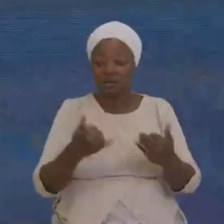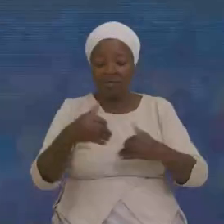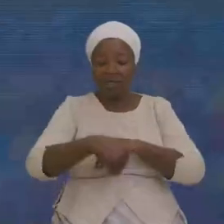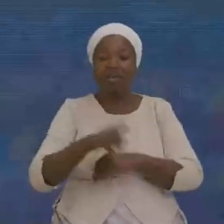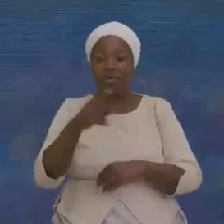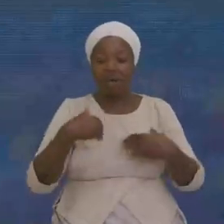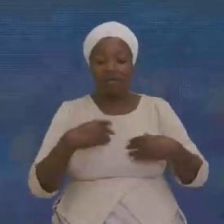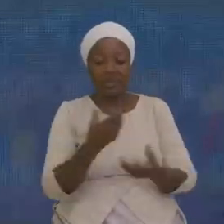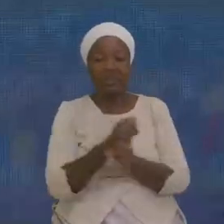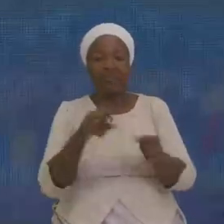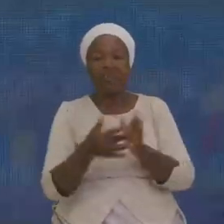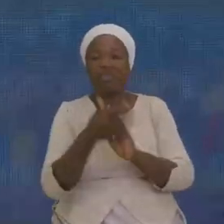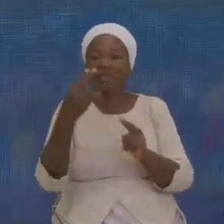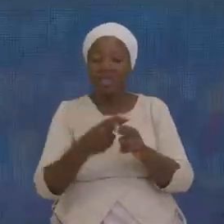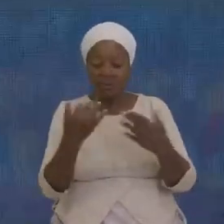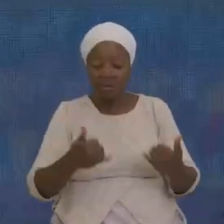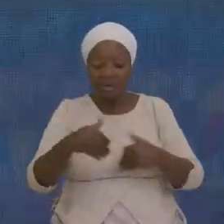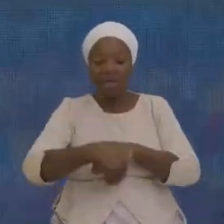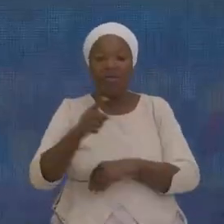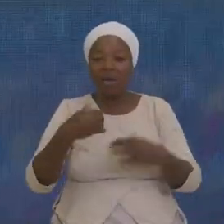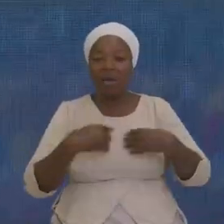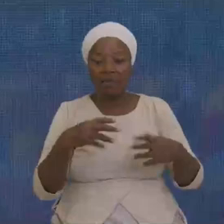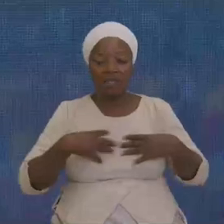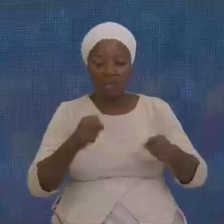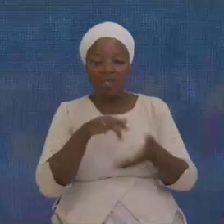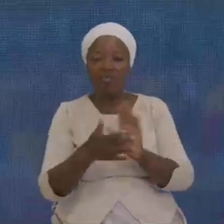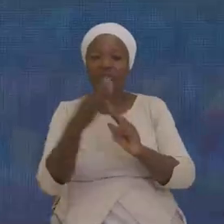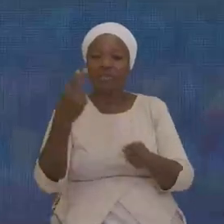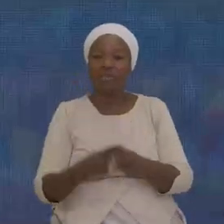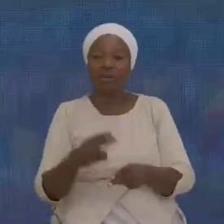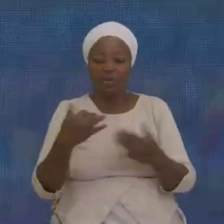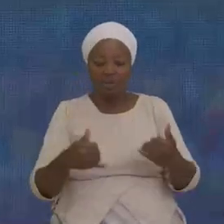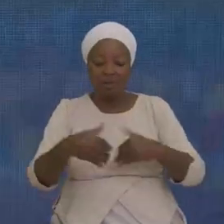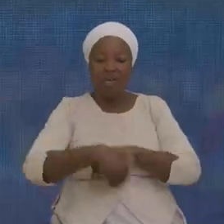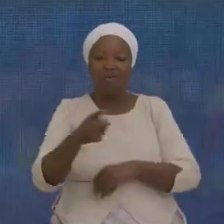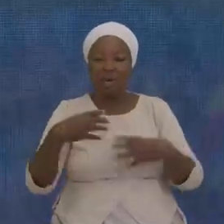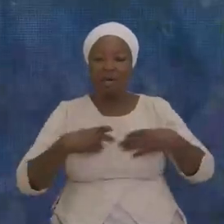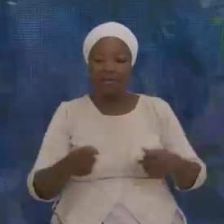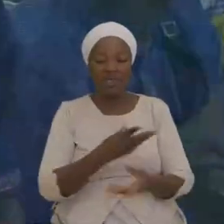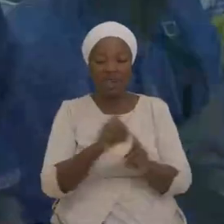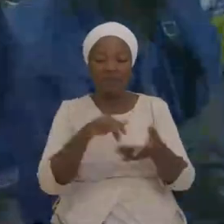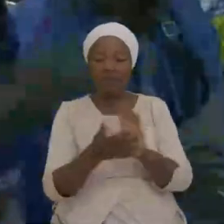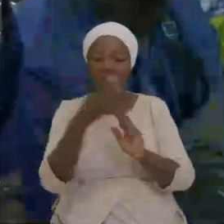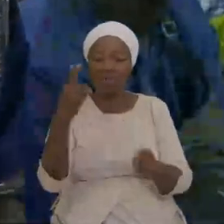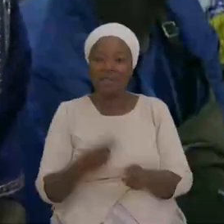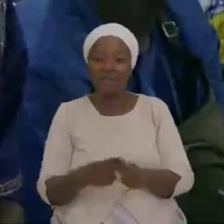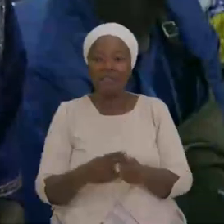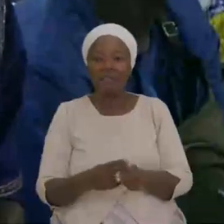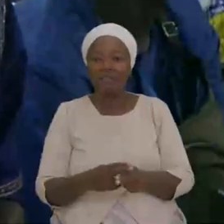soir, tu auras le salut. Ce soir, tu auras la guérison. Ce soir, tu auras la